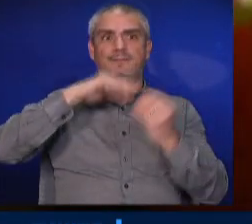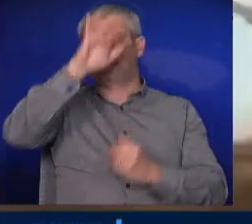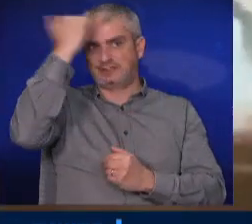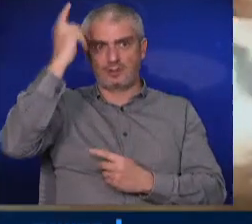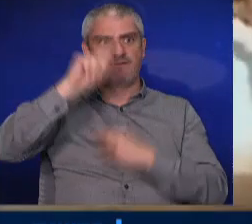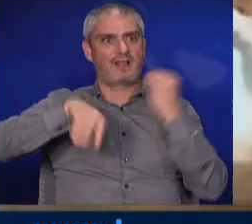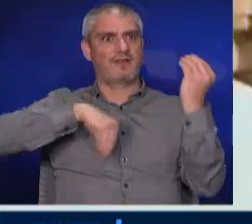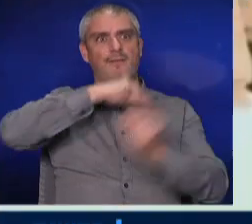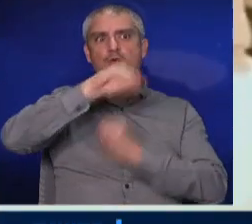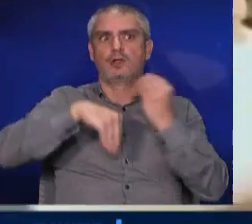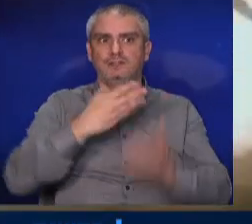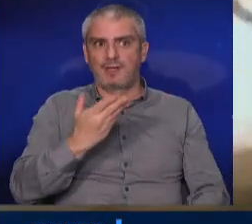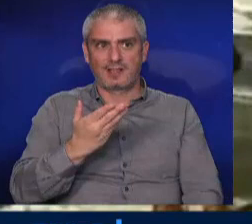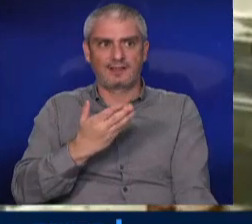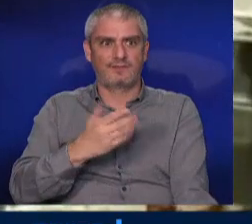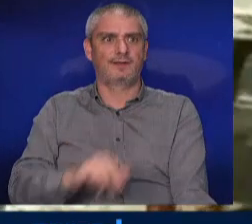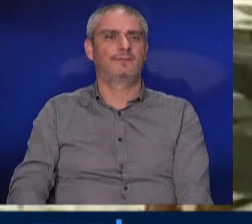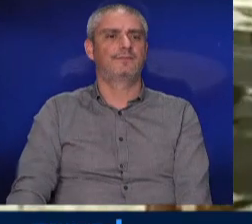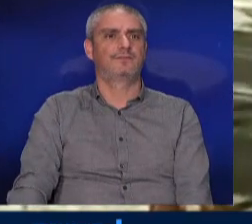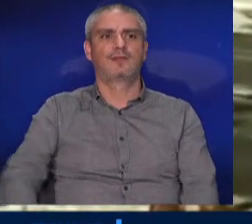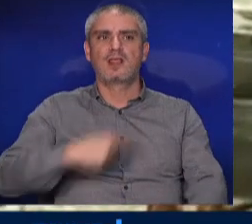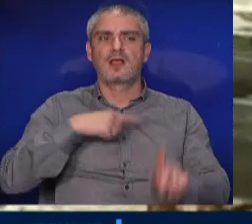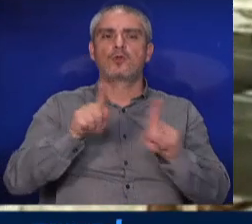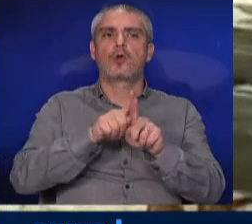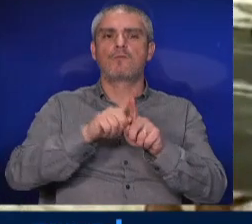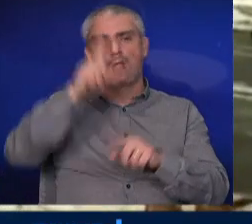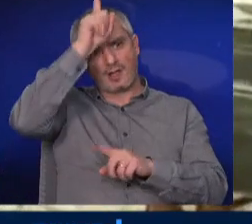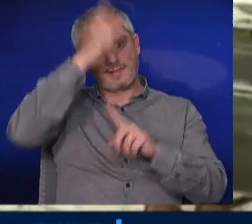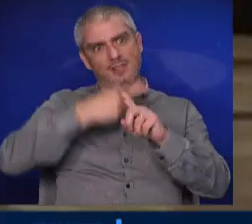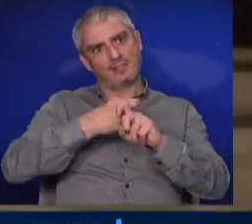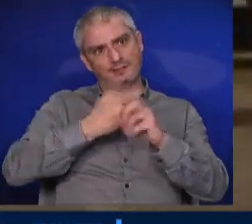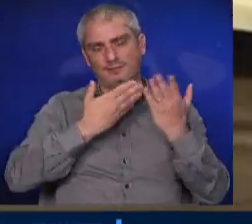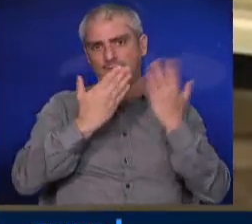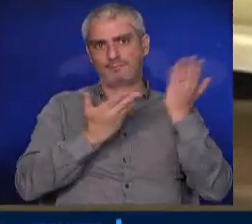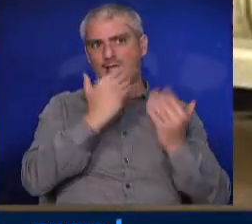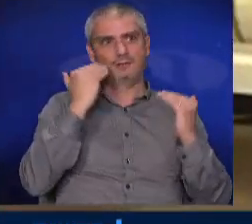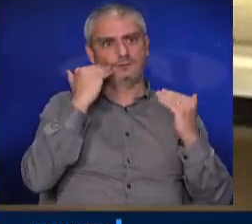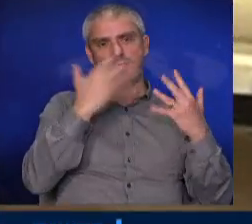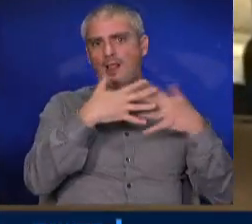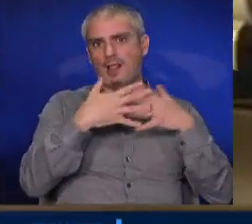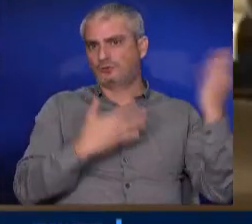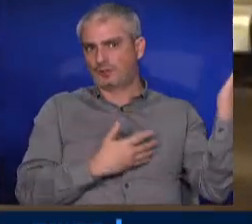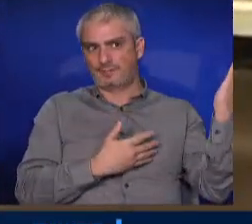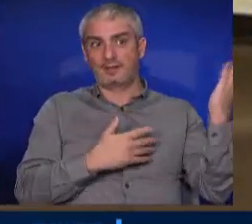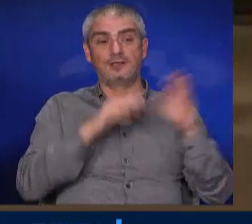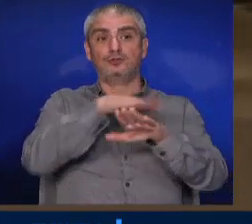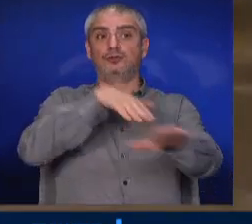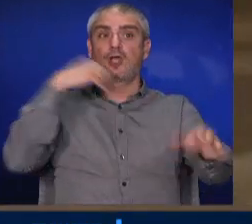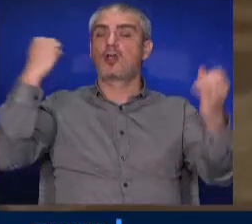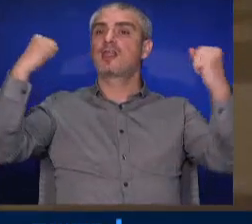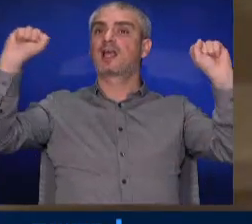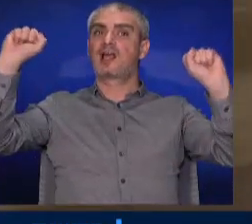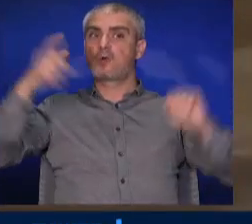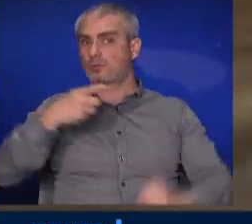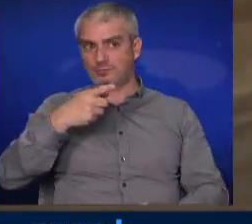ולעיתים קונספירטיביים. We are like a Nazi Germany compared to America. תנועת שיירות החירות, כפי שהיא